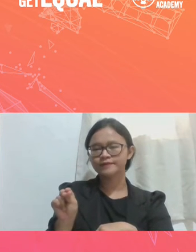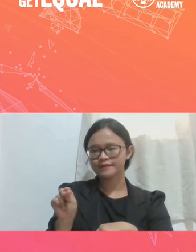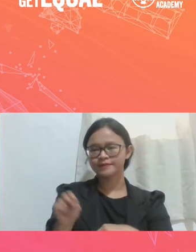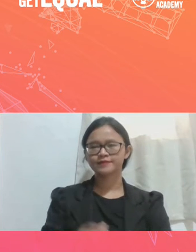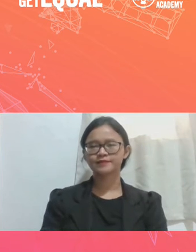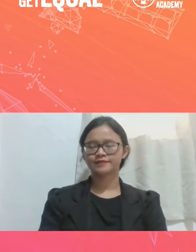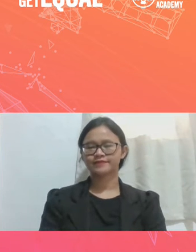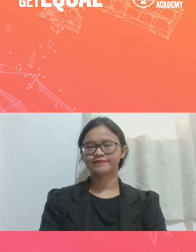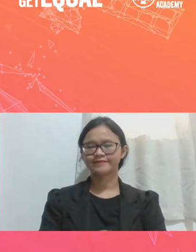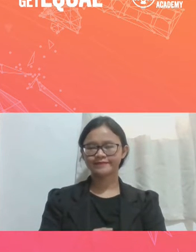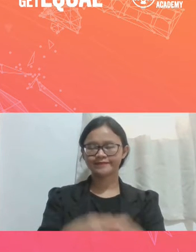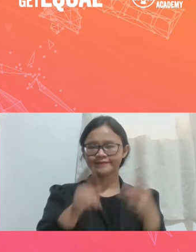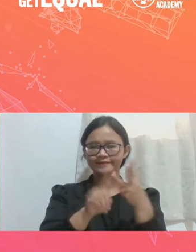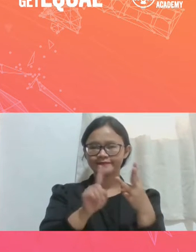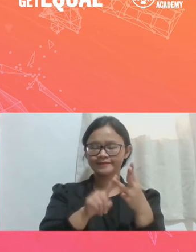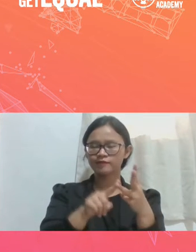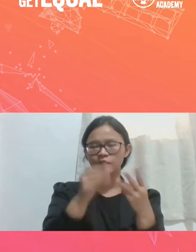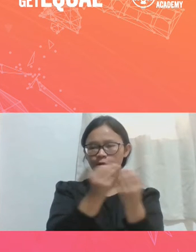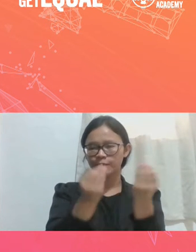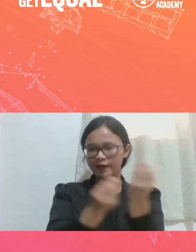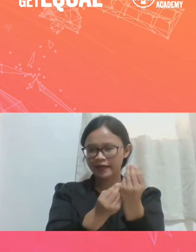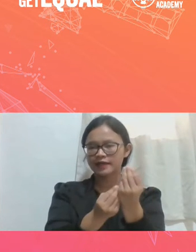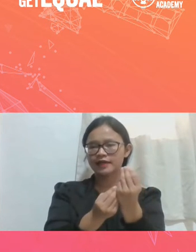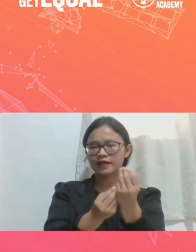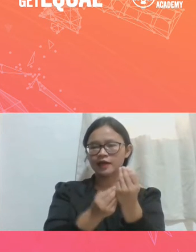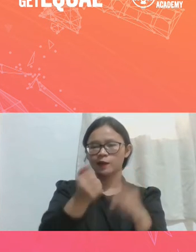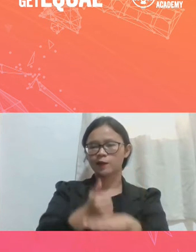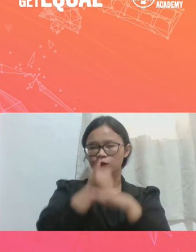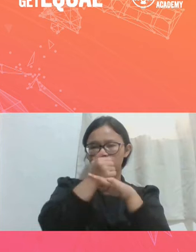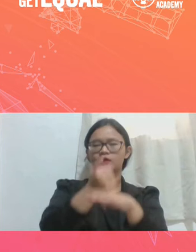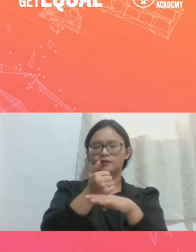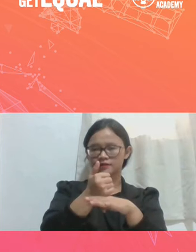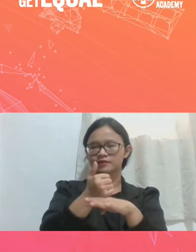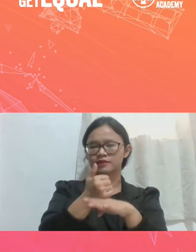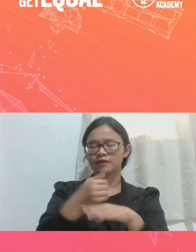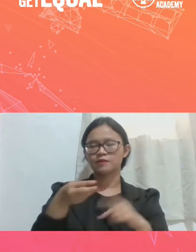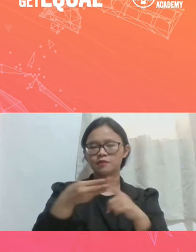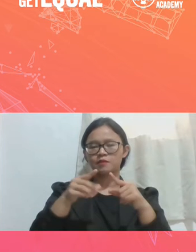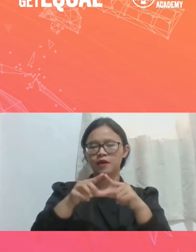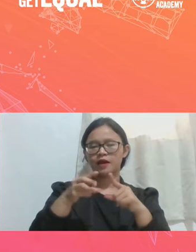Indonesia. Selamat datang kepada perwakilan Direktorat Tindak Siber Mabes Polri.